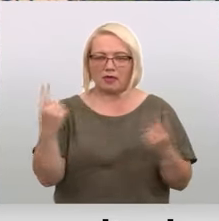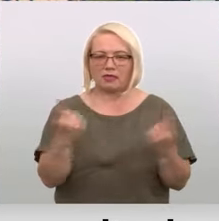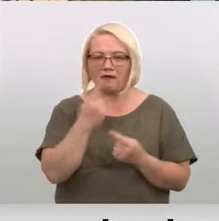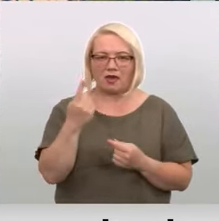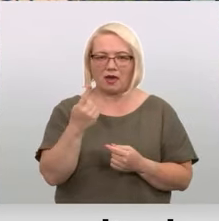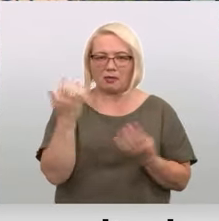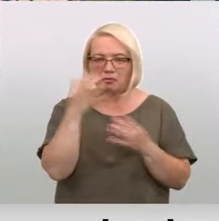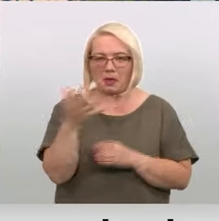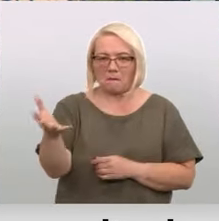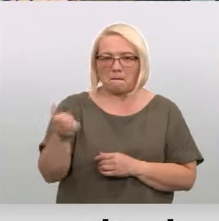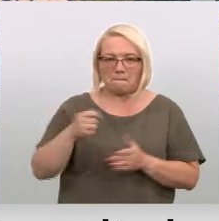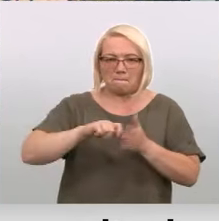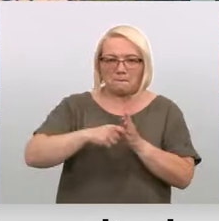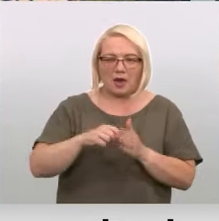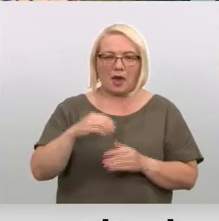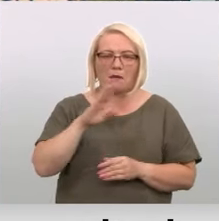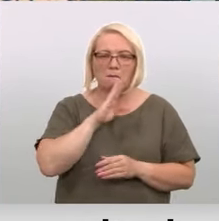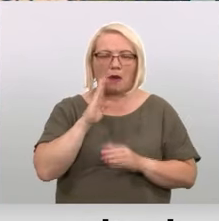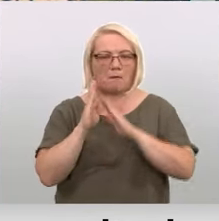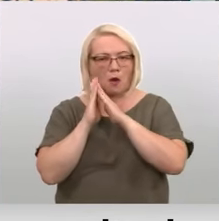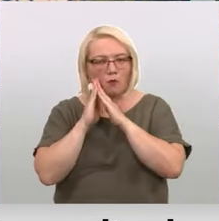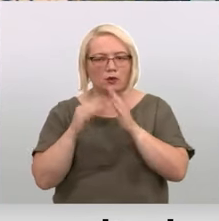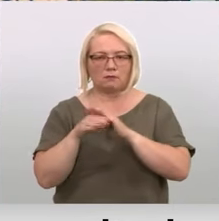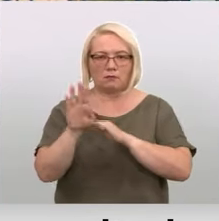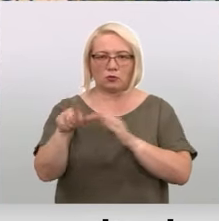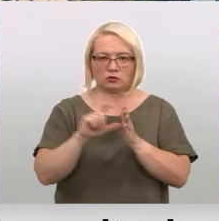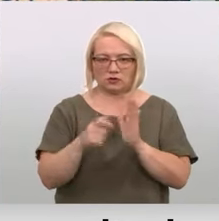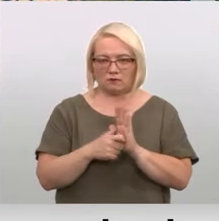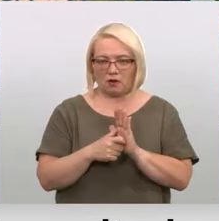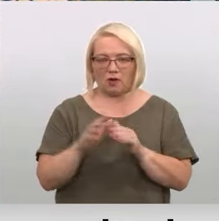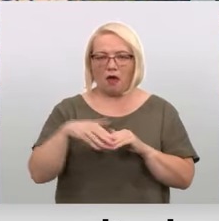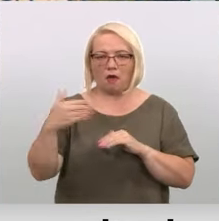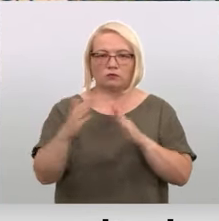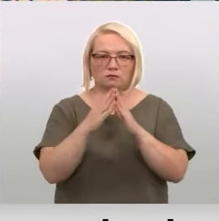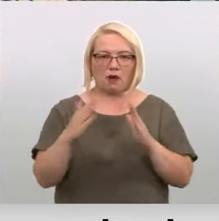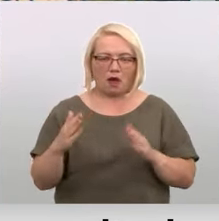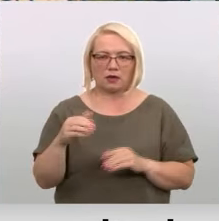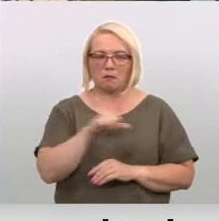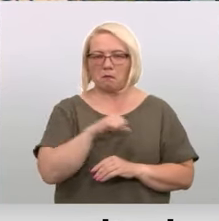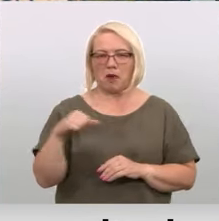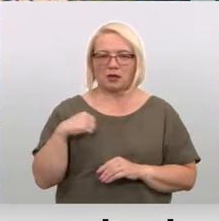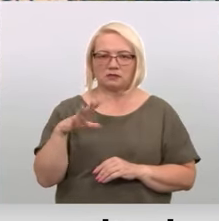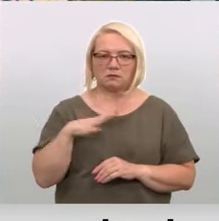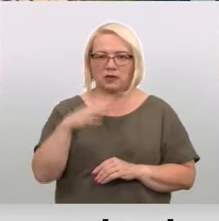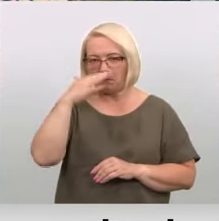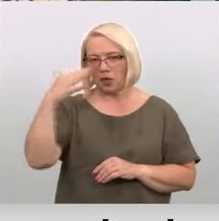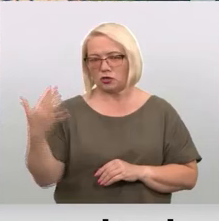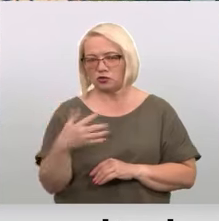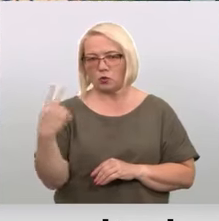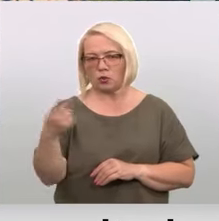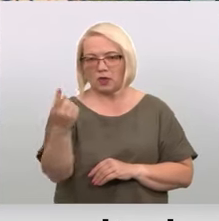paņēma mājas atslēgas un, kamēr mamma gulēja, izgāja no dzīves vietas. Ārpus mājas bērns viens pats pavadīja vairāk nekā 5